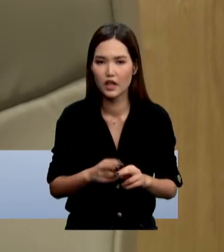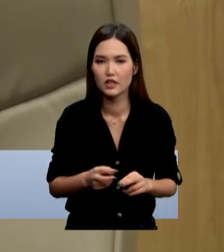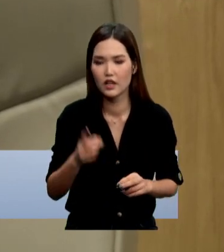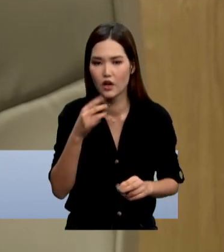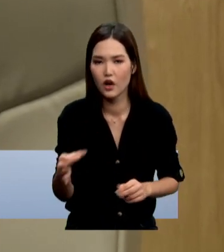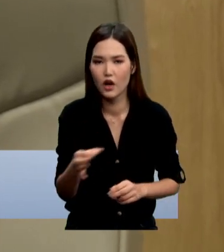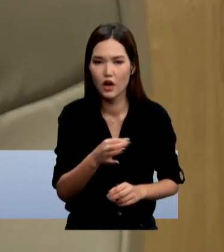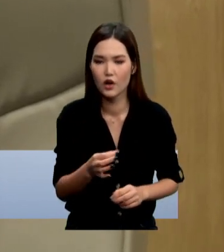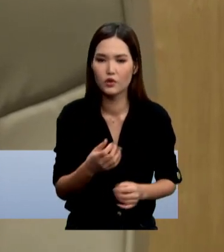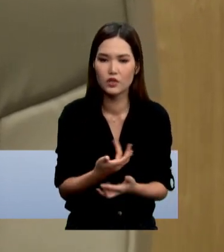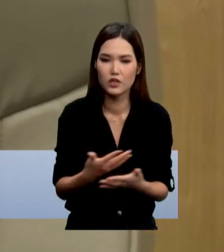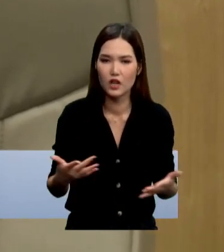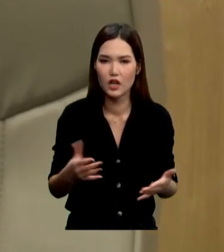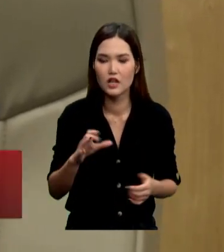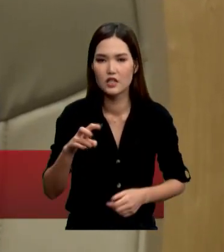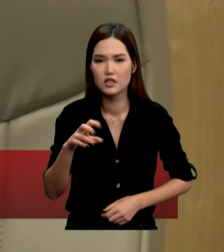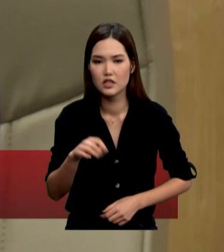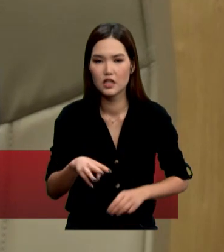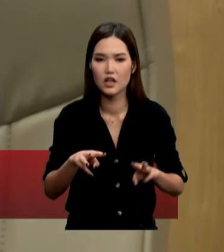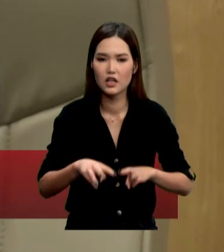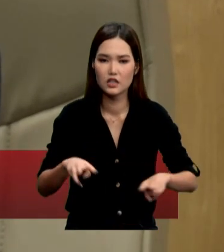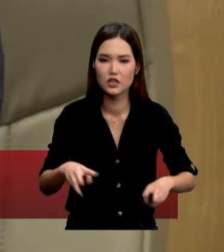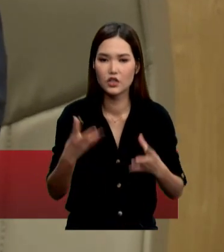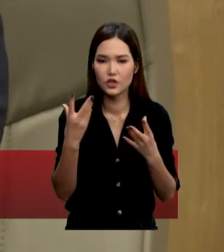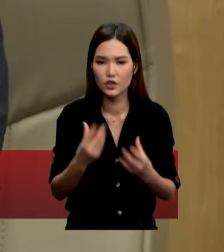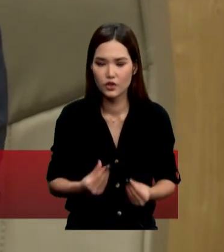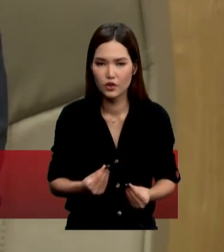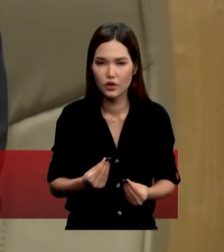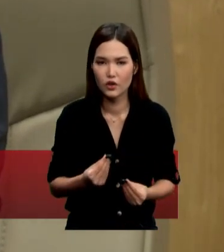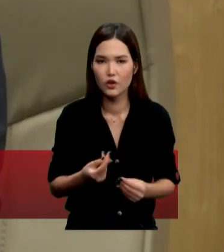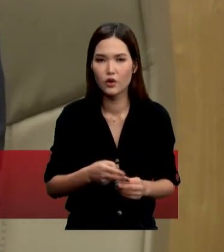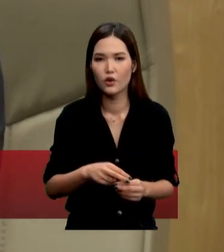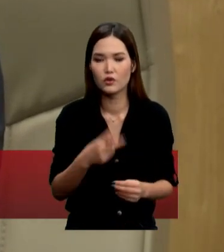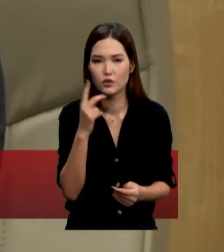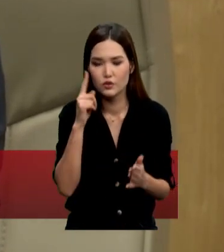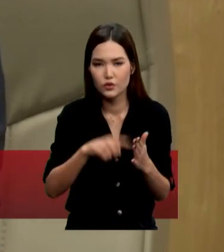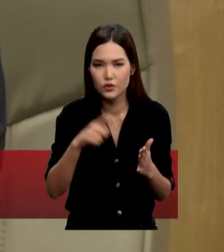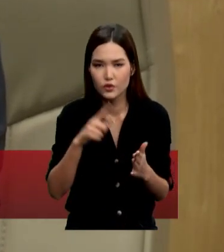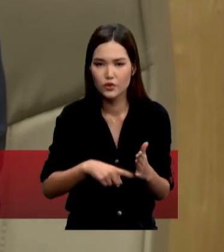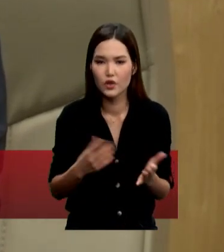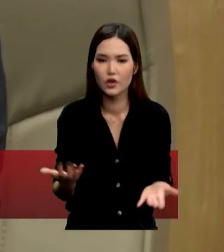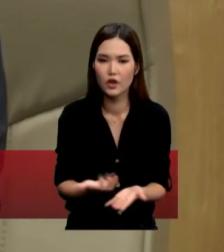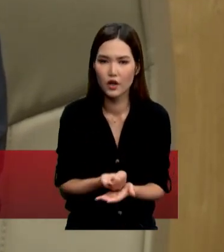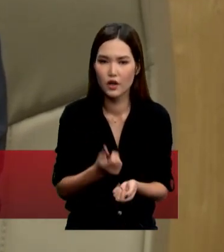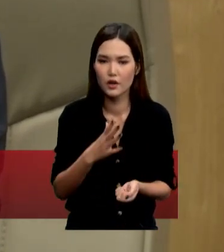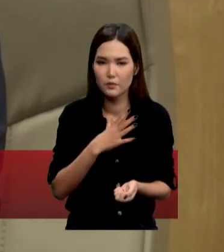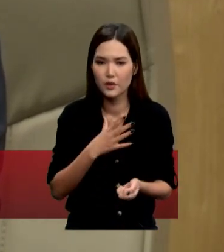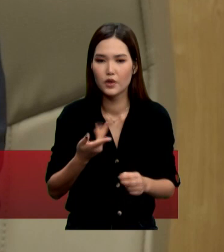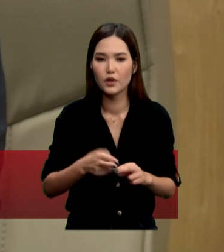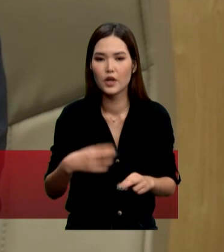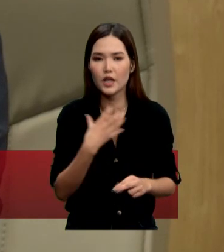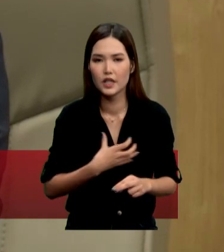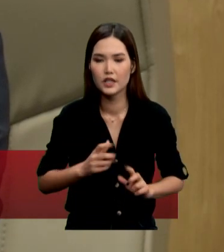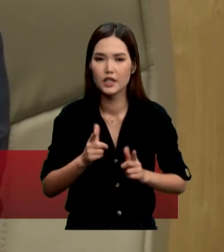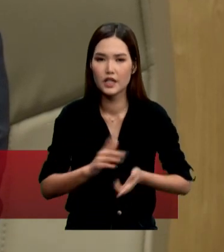жүргізу сайлау болатын күннің алдындағы күні, яғни 13-ші қаңтарда жергілікті уақыт бойынша 00